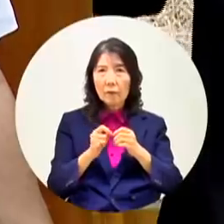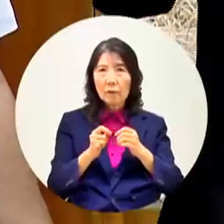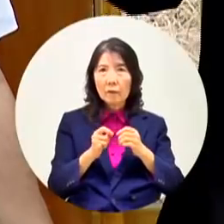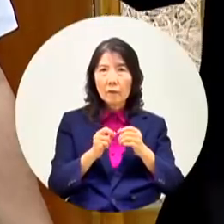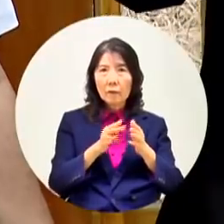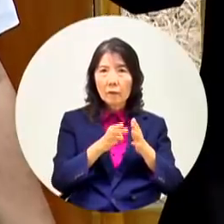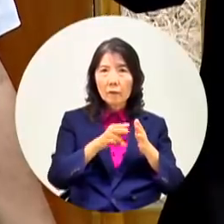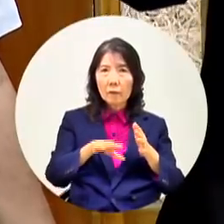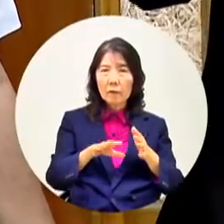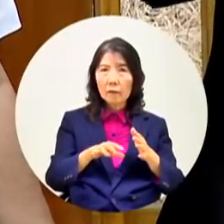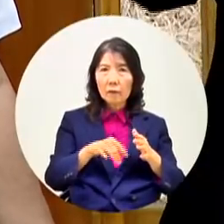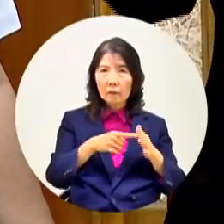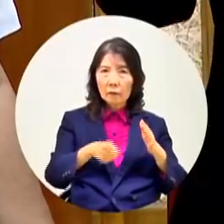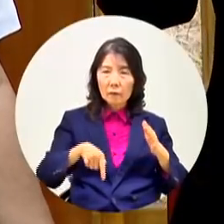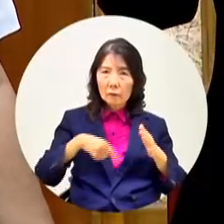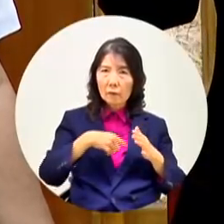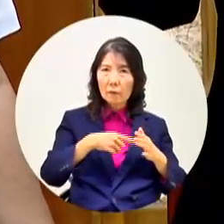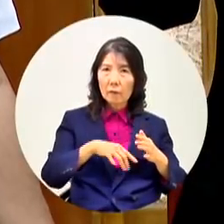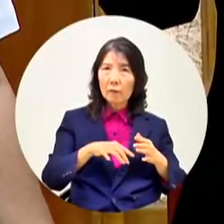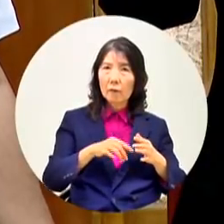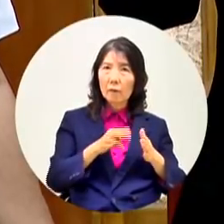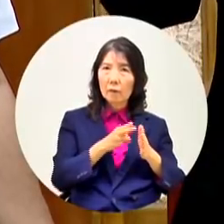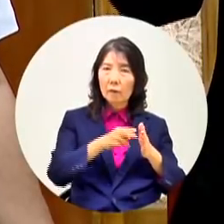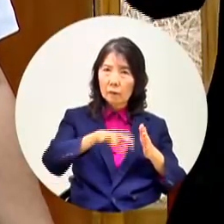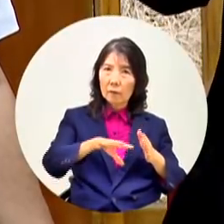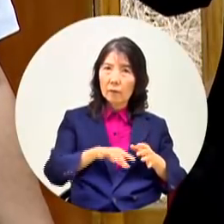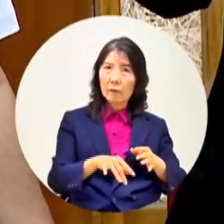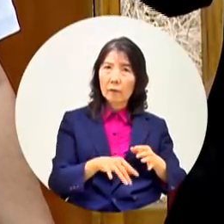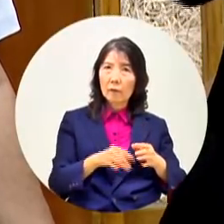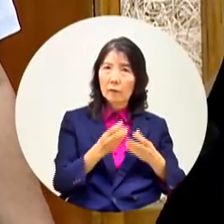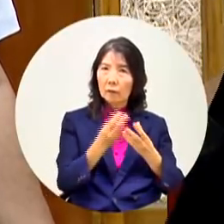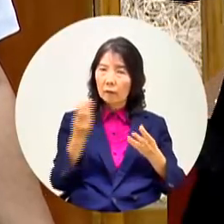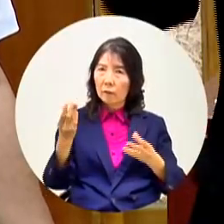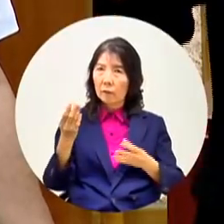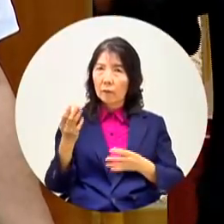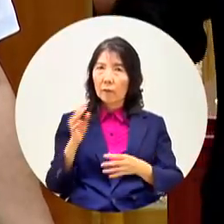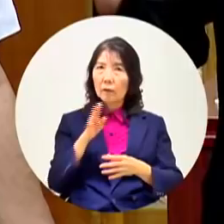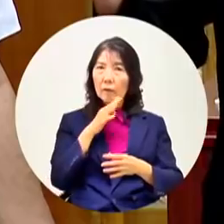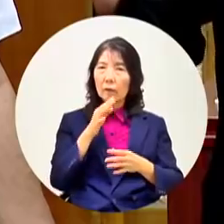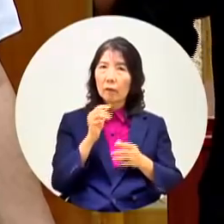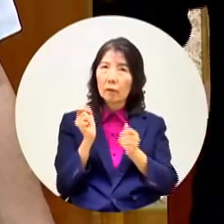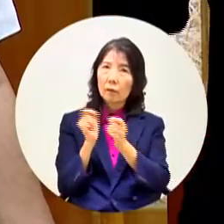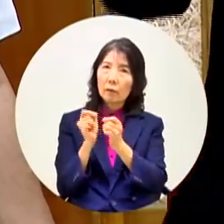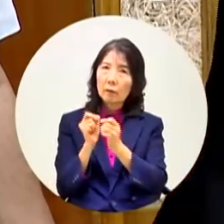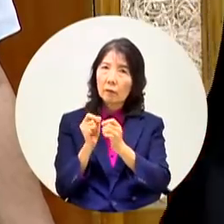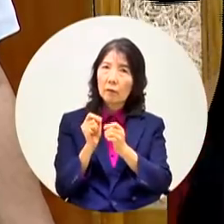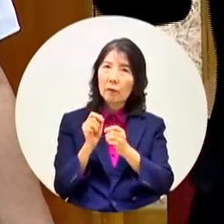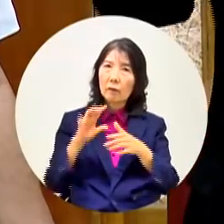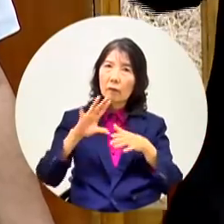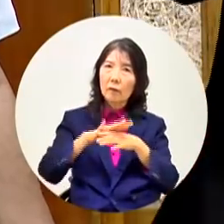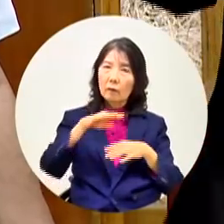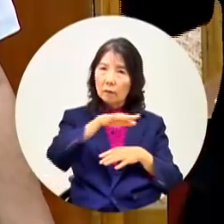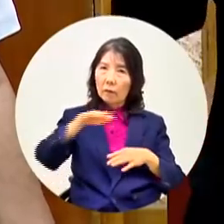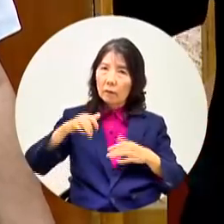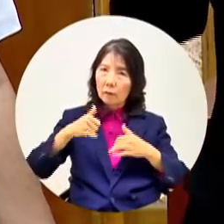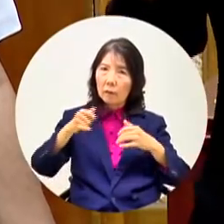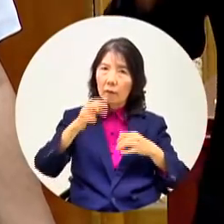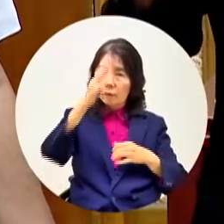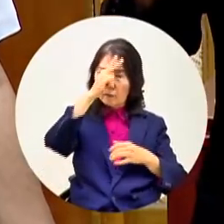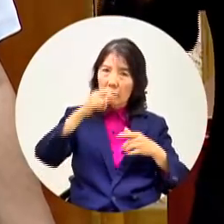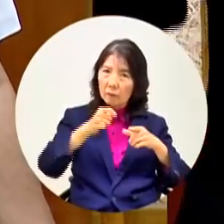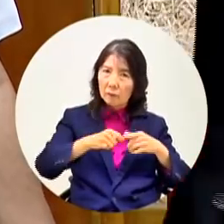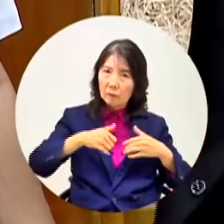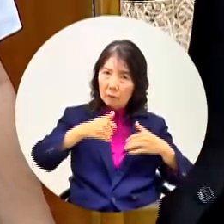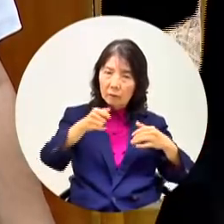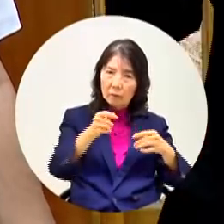本的部分是伫个迄个一部分是伫我伫个文衡路通迄款草公路的边啊迄搭